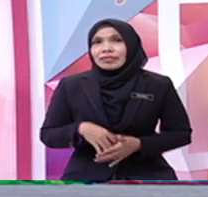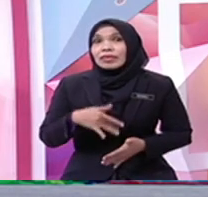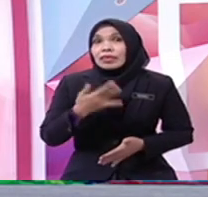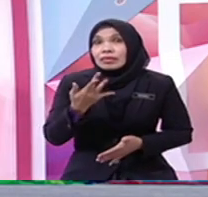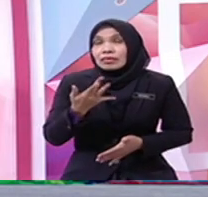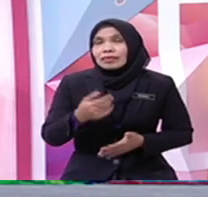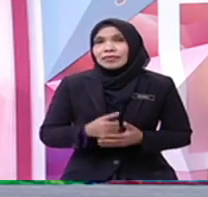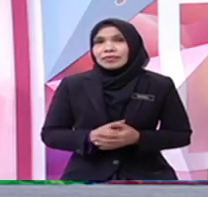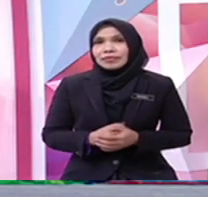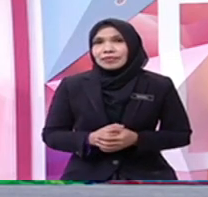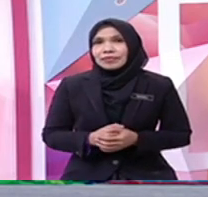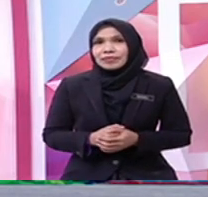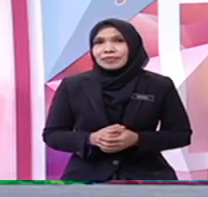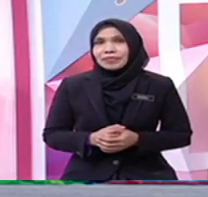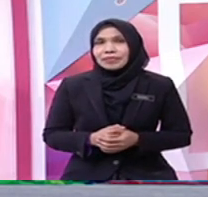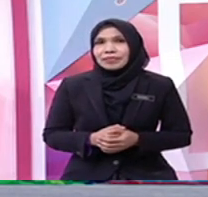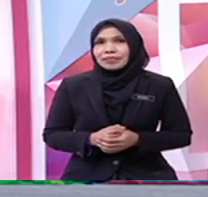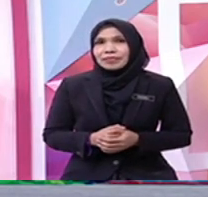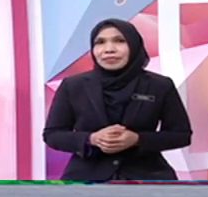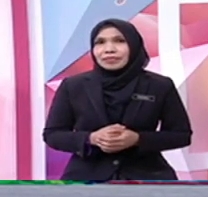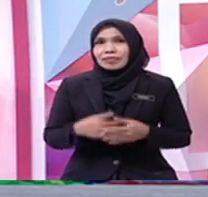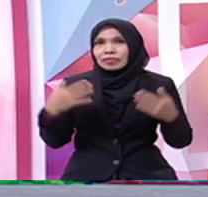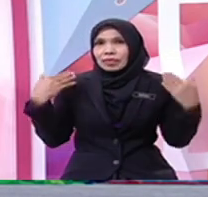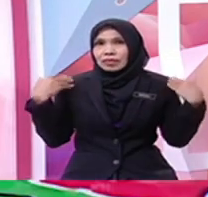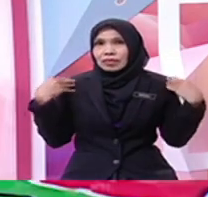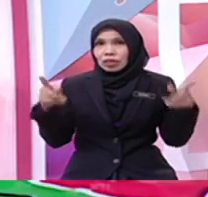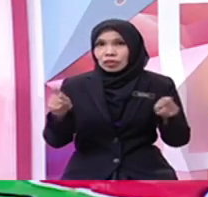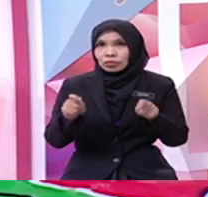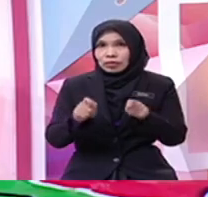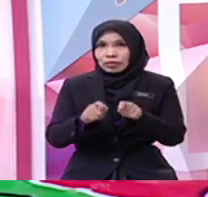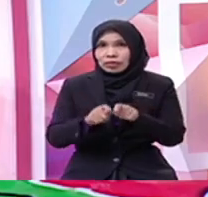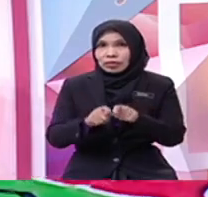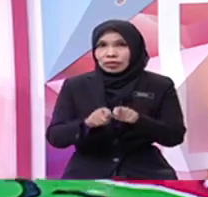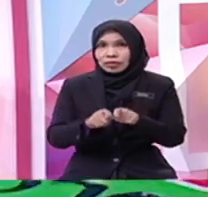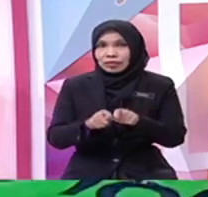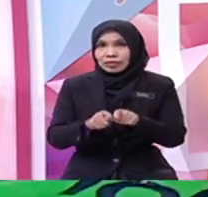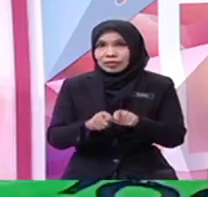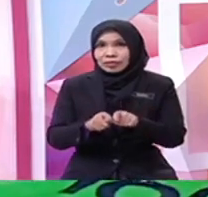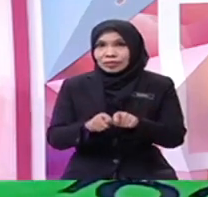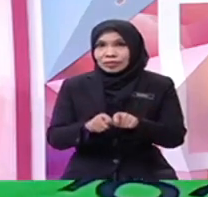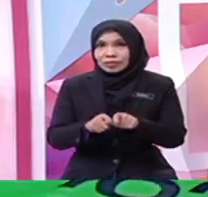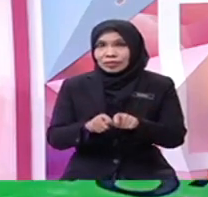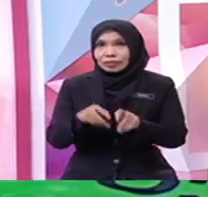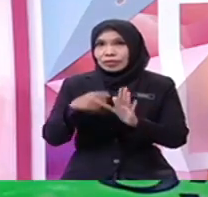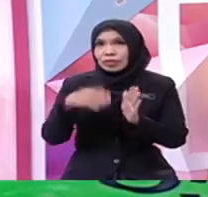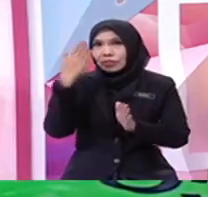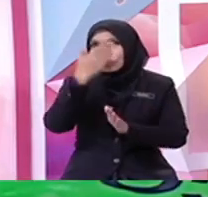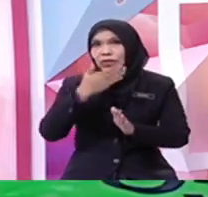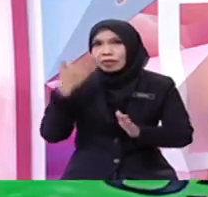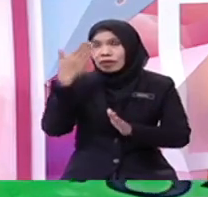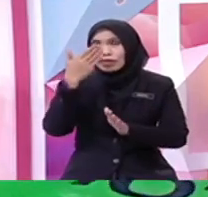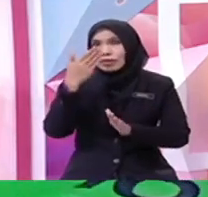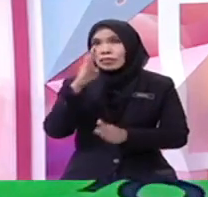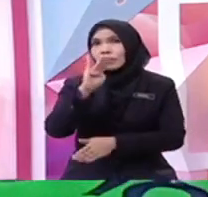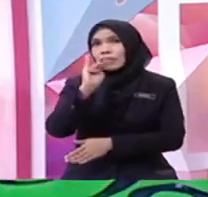saya tidak memakai kasus juga jadi saya dapat rezeki ada seperti ada Om di permukaannya ada bintik-bintik